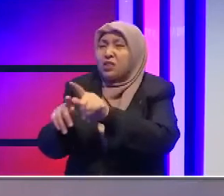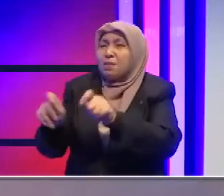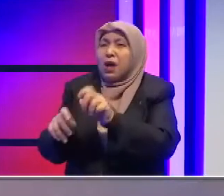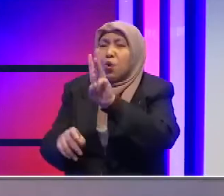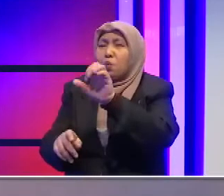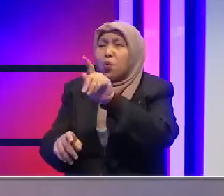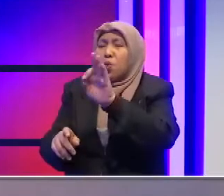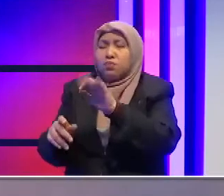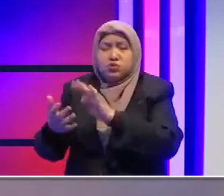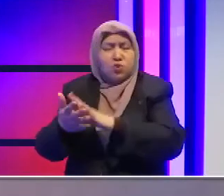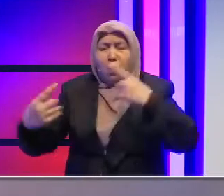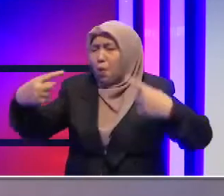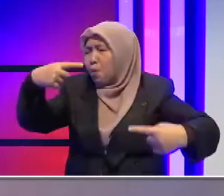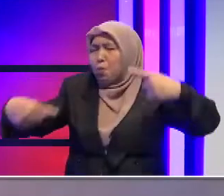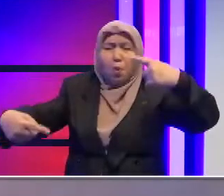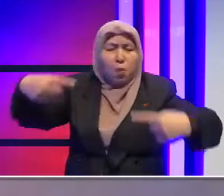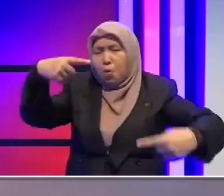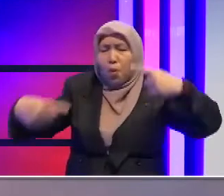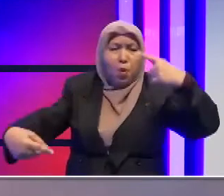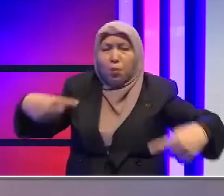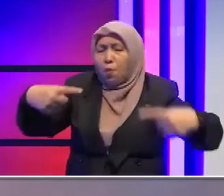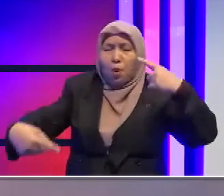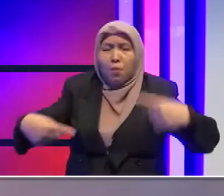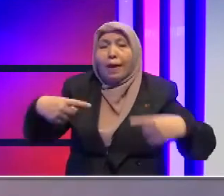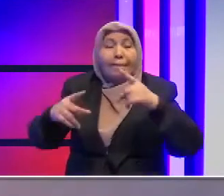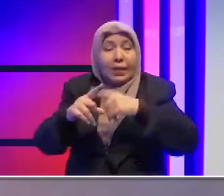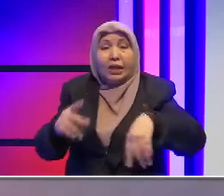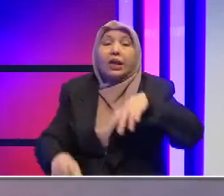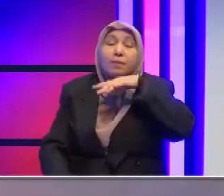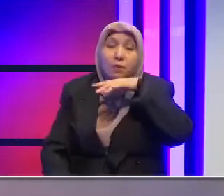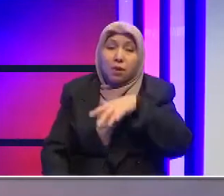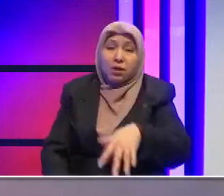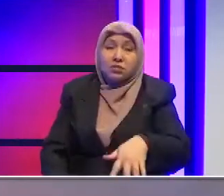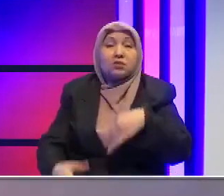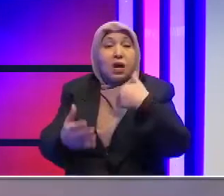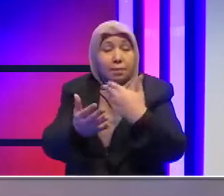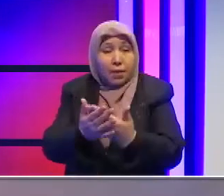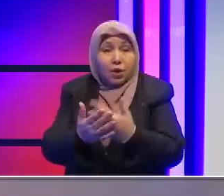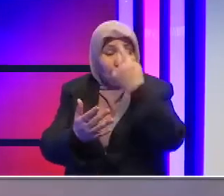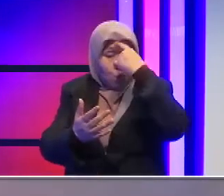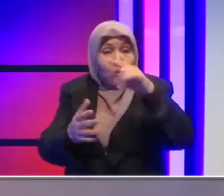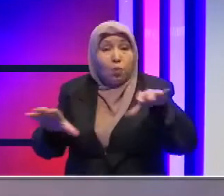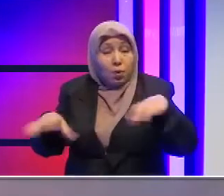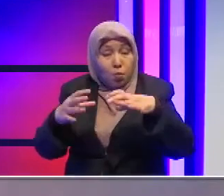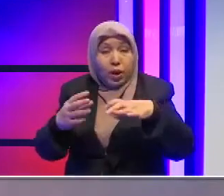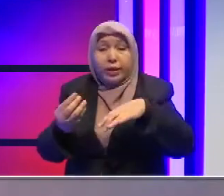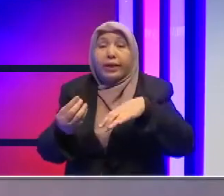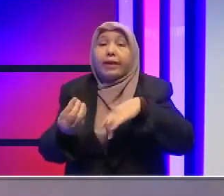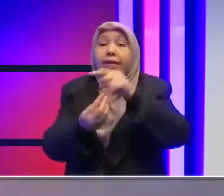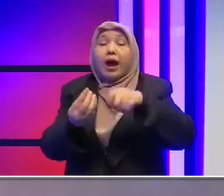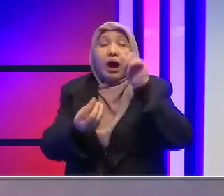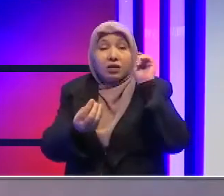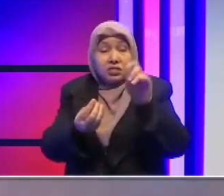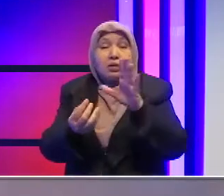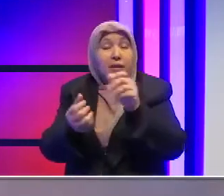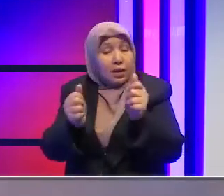ketika itulah mereka saling bertengkar antara satu sama lain. Lalu bila Nabi SAW tiba untuk melaksanakan ibadah haji, begitu juga dengan